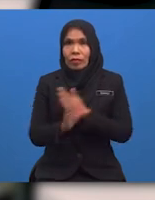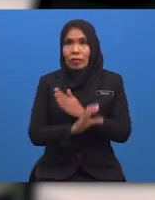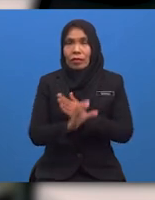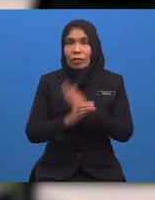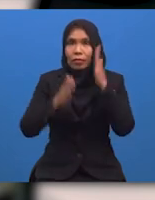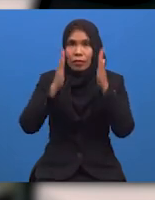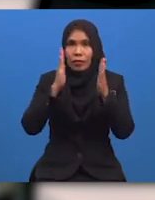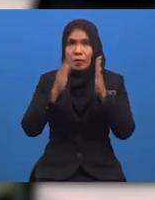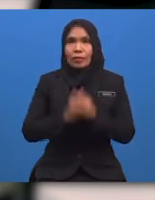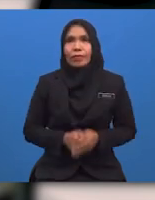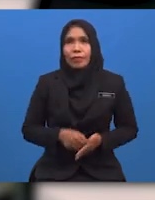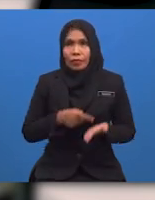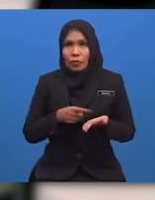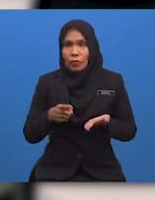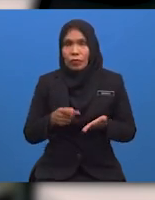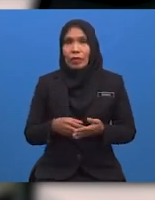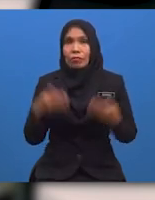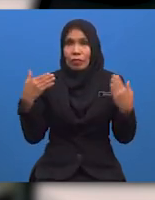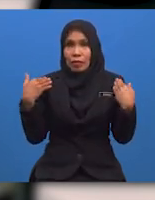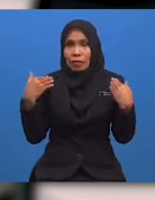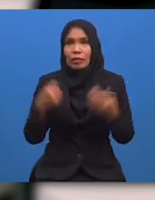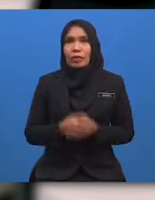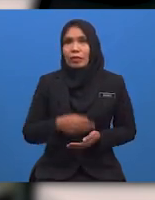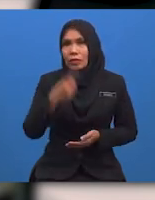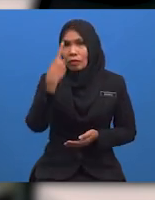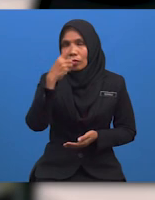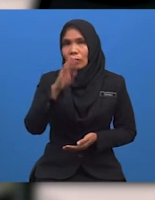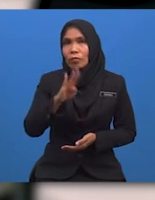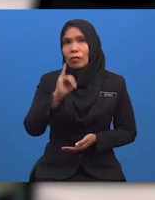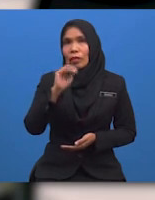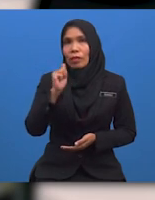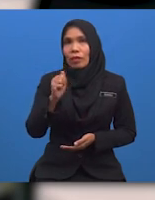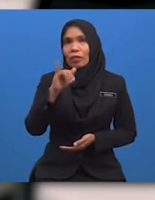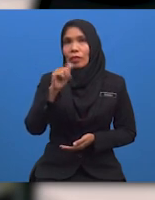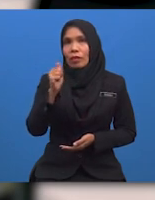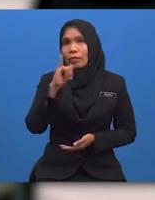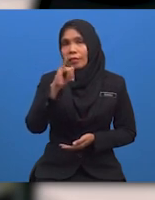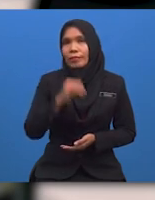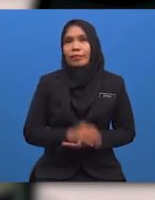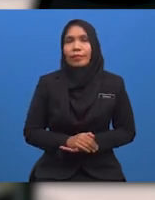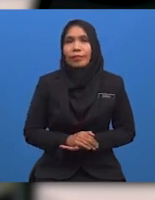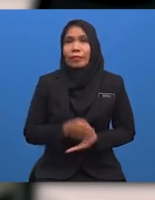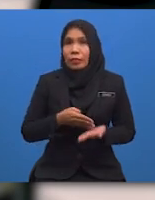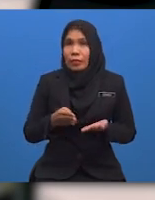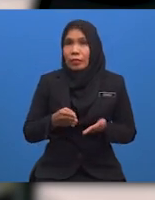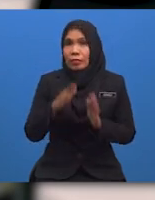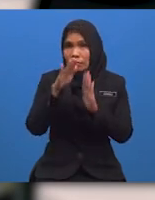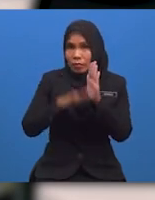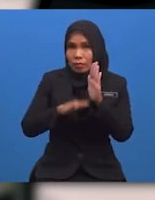Malaysia. Hutang ini wujud untuk membiayai belanjawan kurangan.